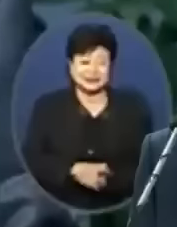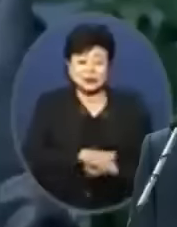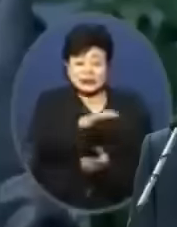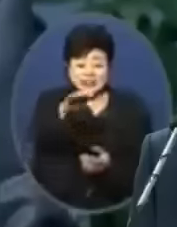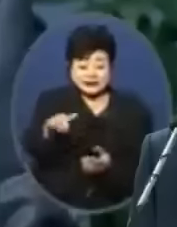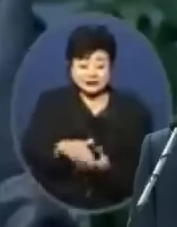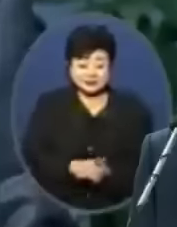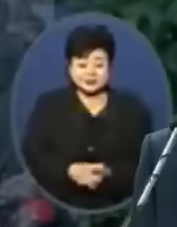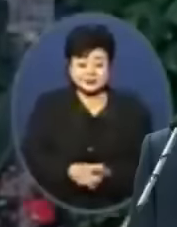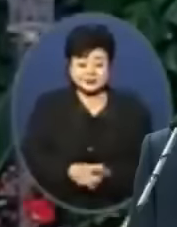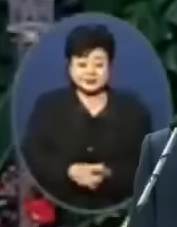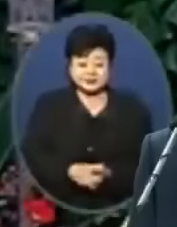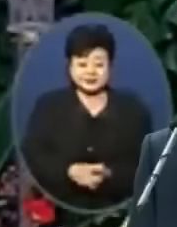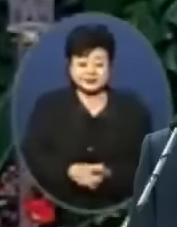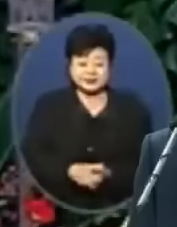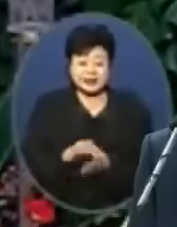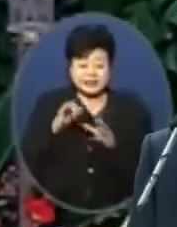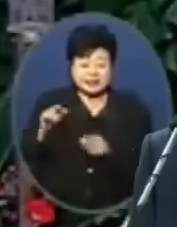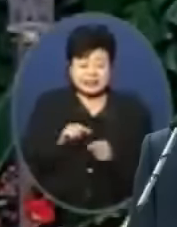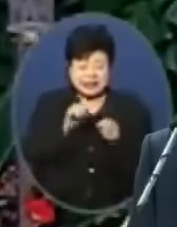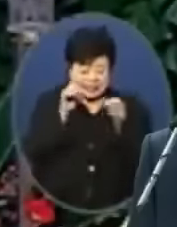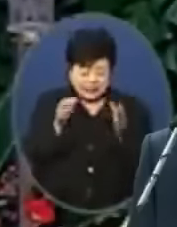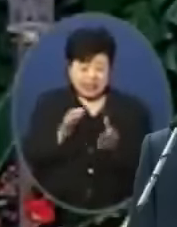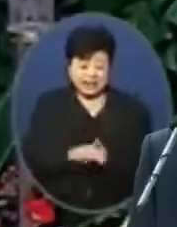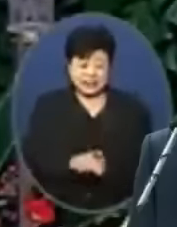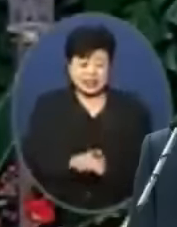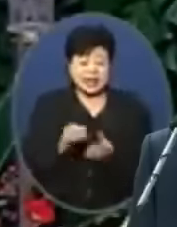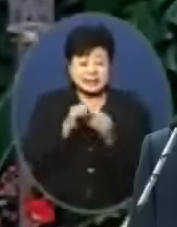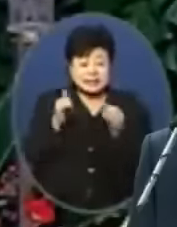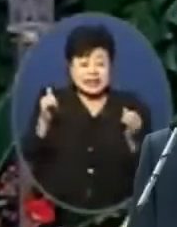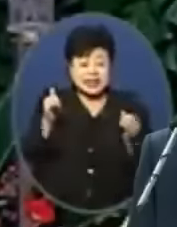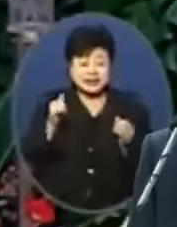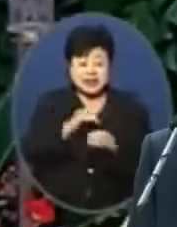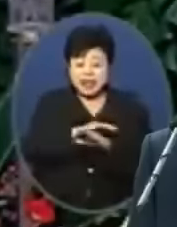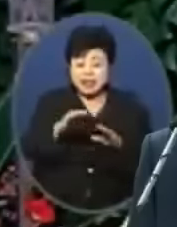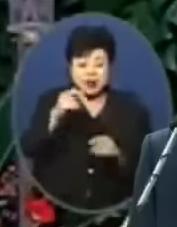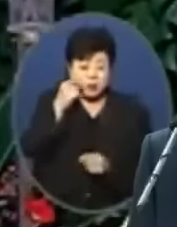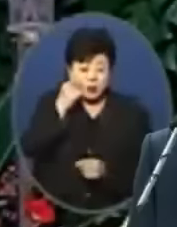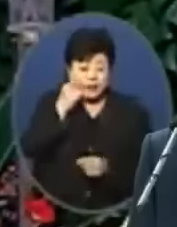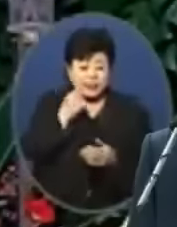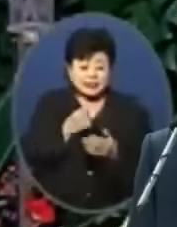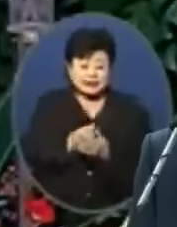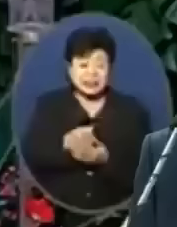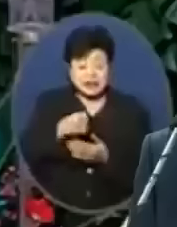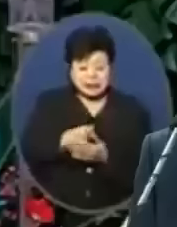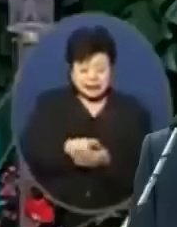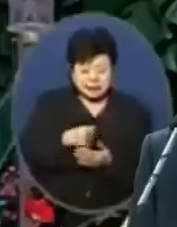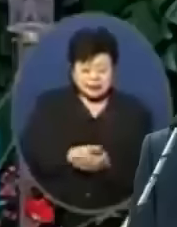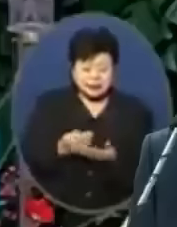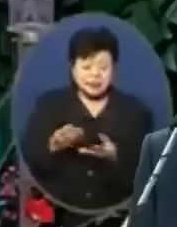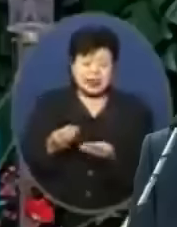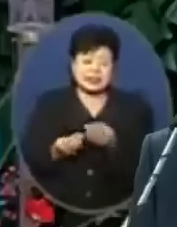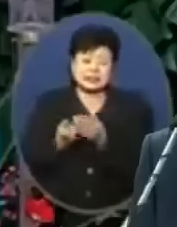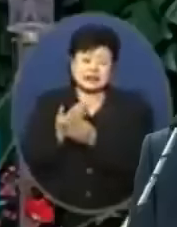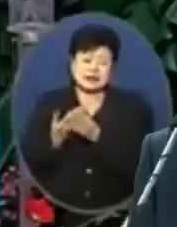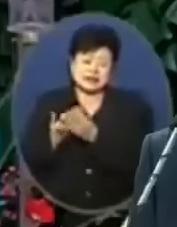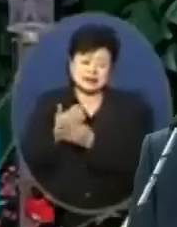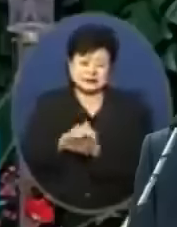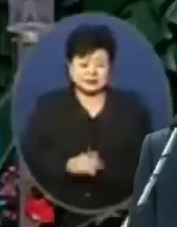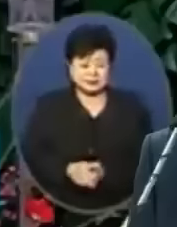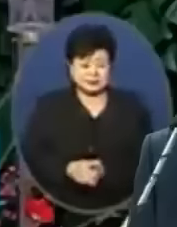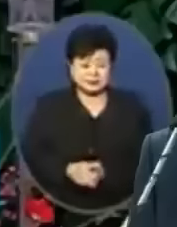우리가 이 세상에 살면은 우리 사람의 힘으로 해결할 수 없는 답답한 일들이 많이 생겨나는 것입니다.